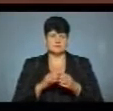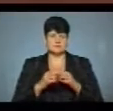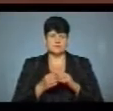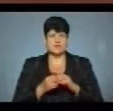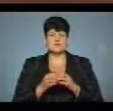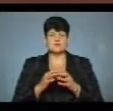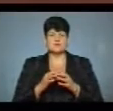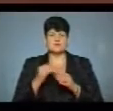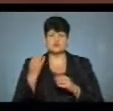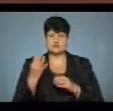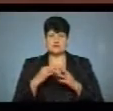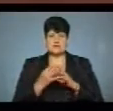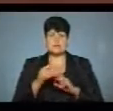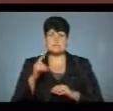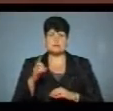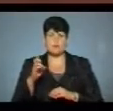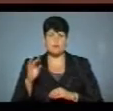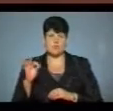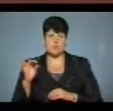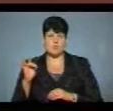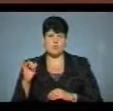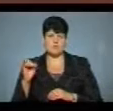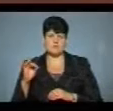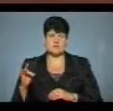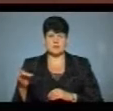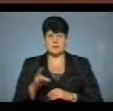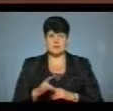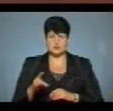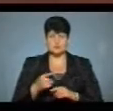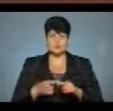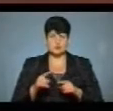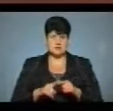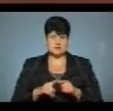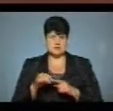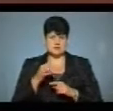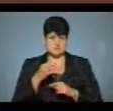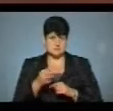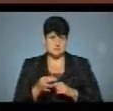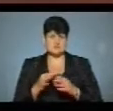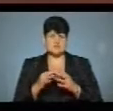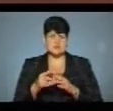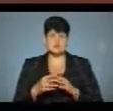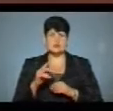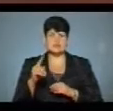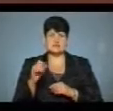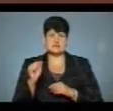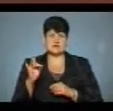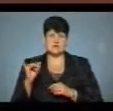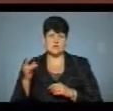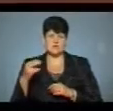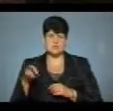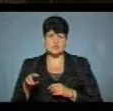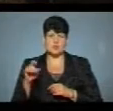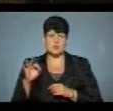селах Зборівського району. Про це повідомила перший заступник голови райдержадміністрації Марія Назарчук. У селах Заруддя, Лавриківці, Озерянка